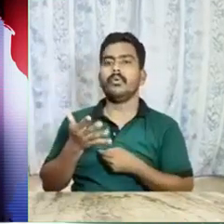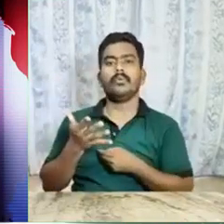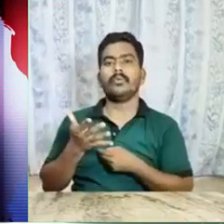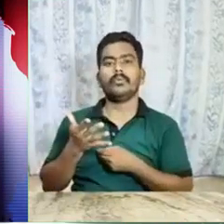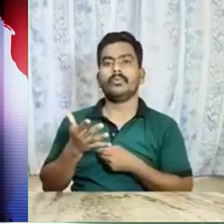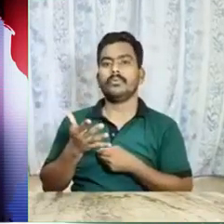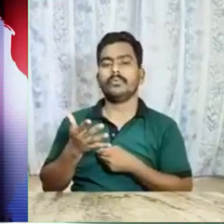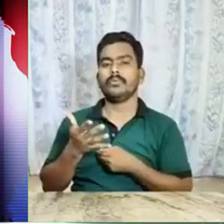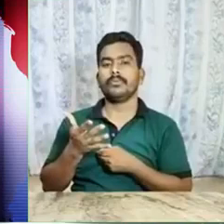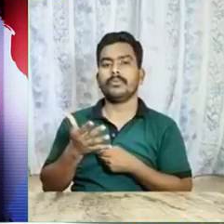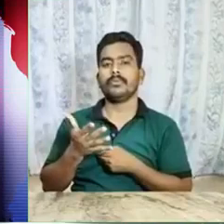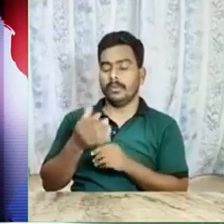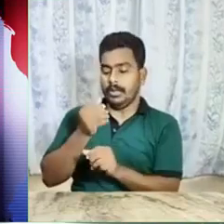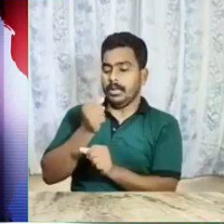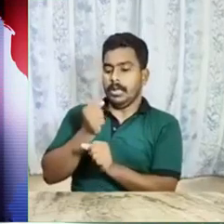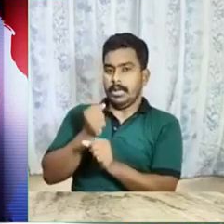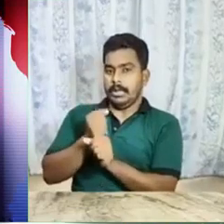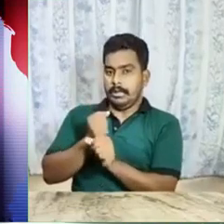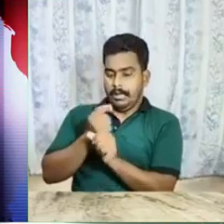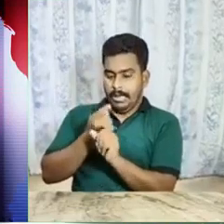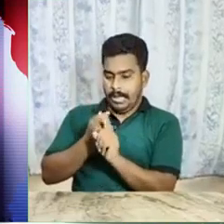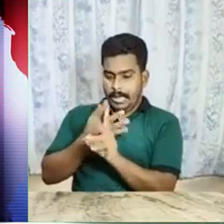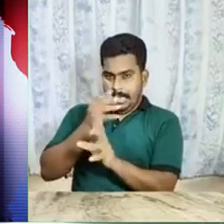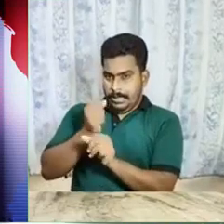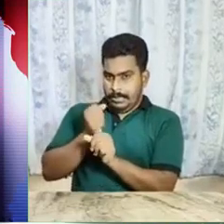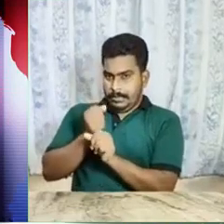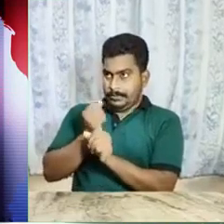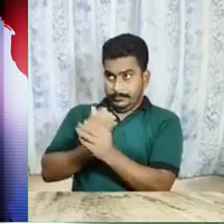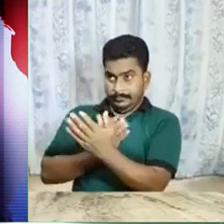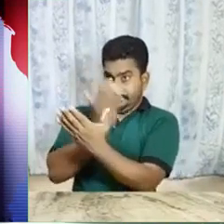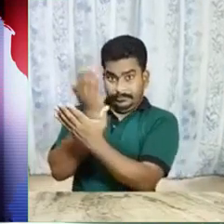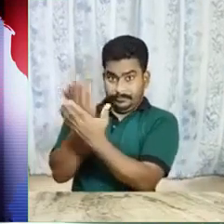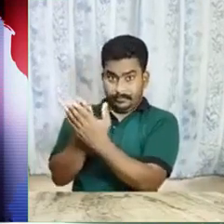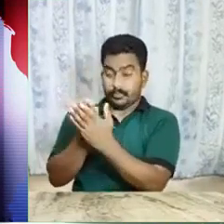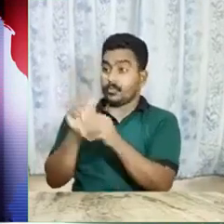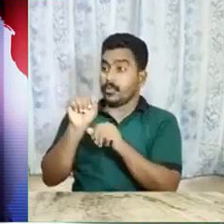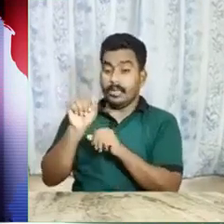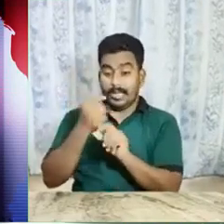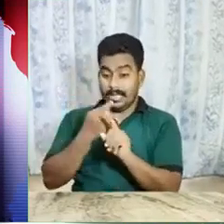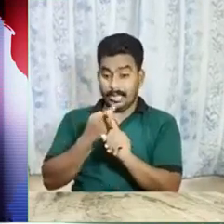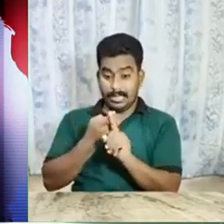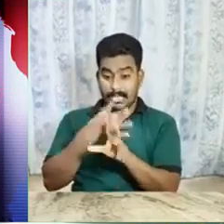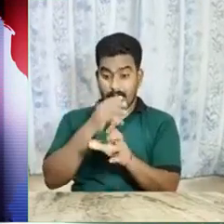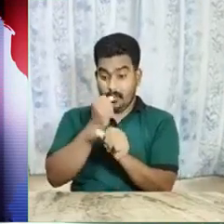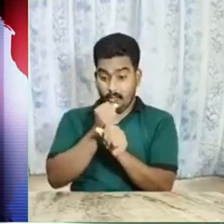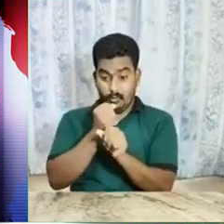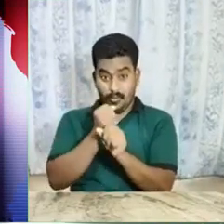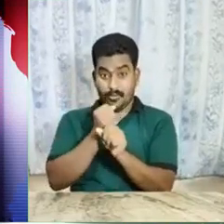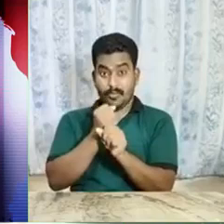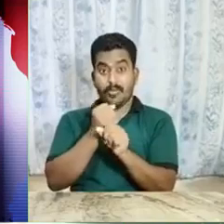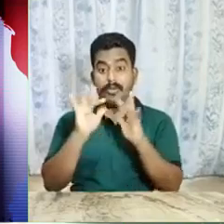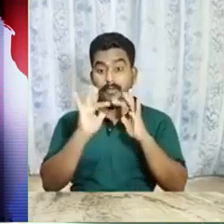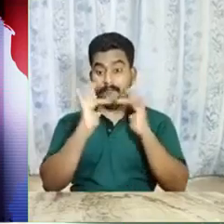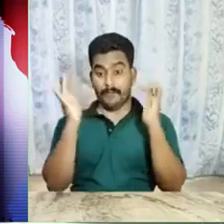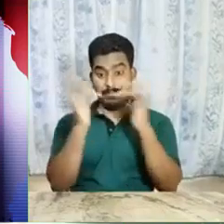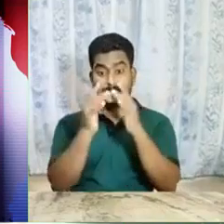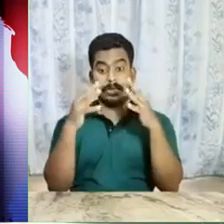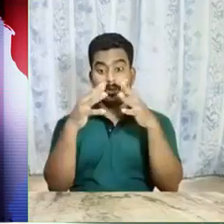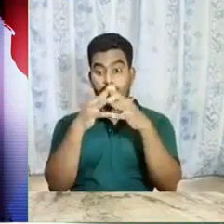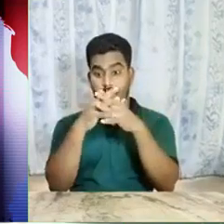ഈ കാര്യവും പ്രധാനമന്ത്രിക്ക് അയച്ച കത്തിൽ വിശദമായി